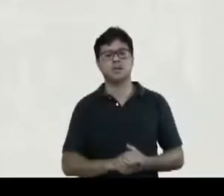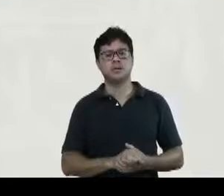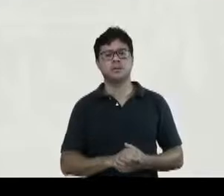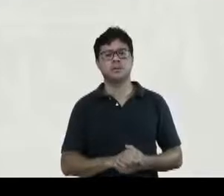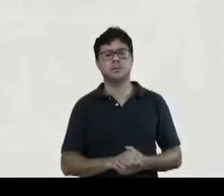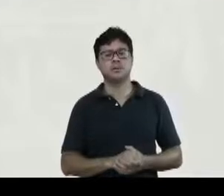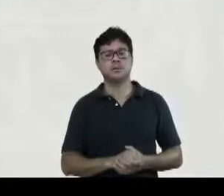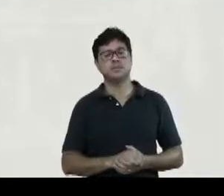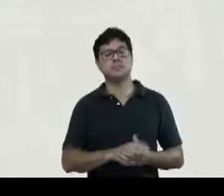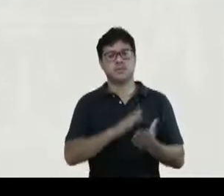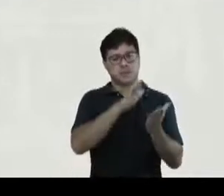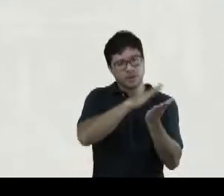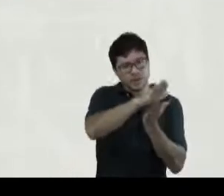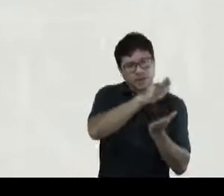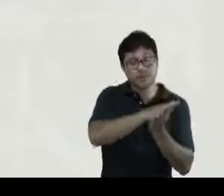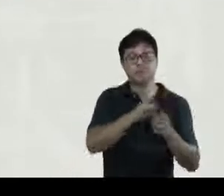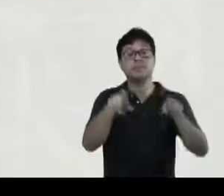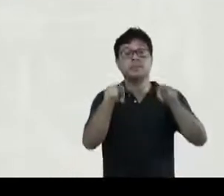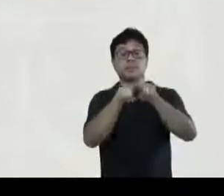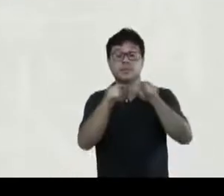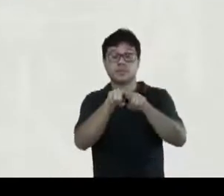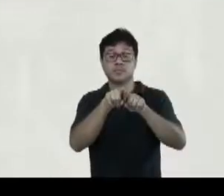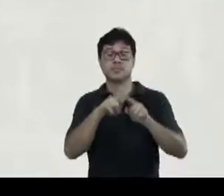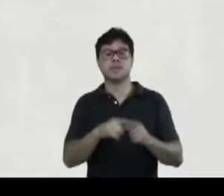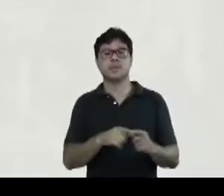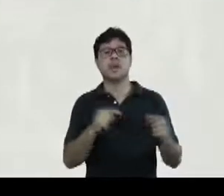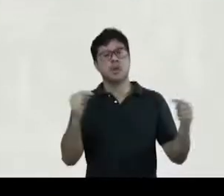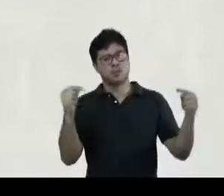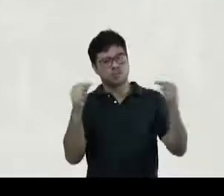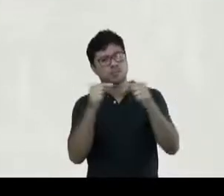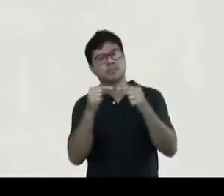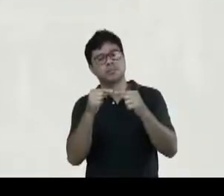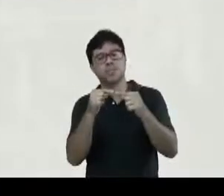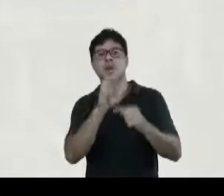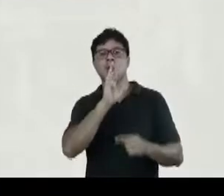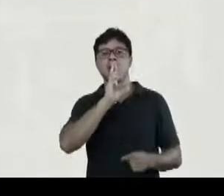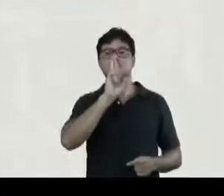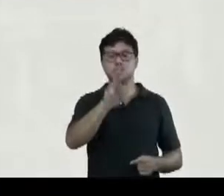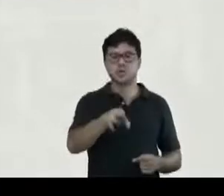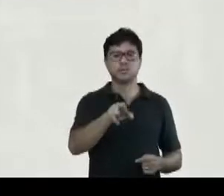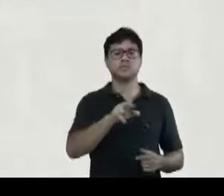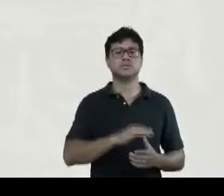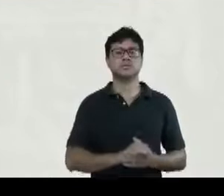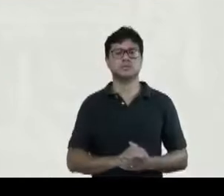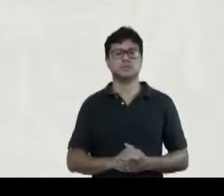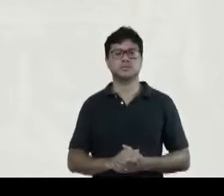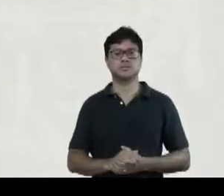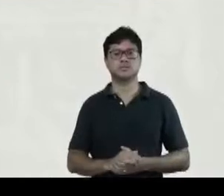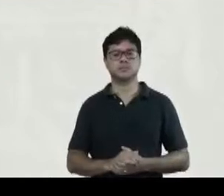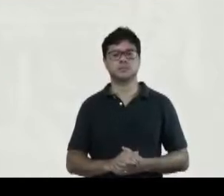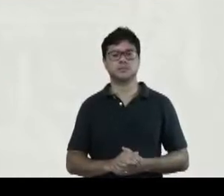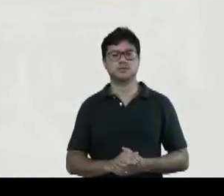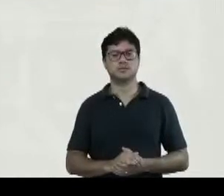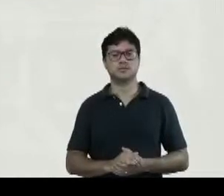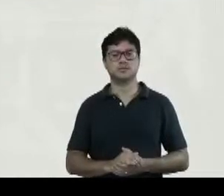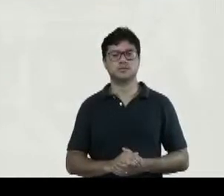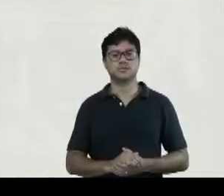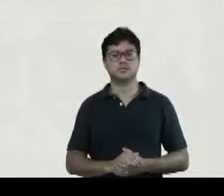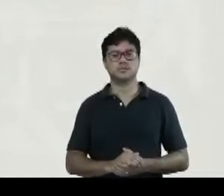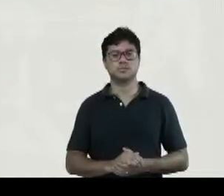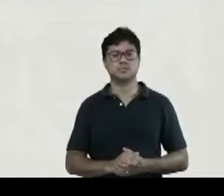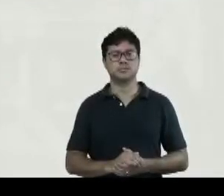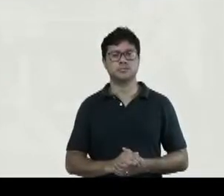natürlich langfristig auch für die Digitalisierung von verschiedenen Exemplaren einer